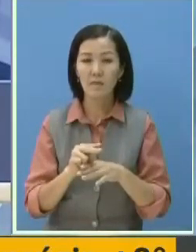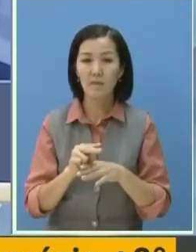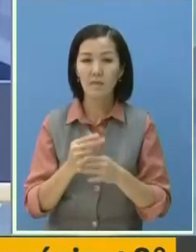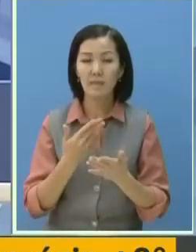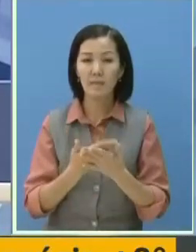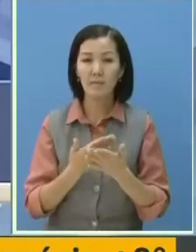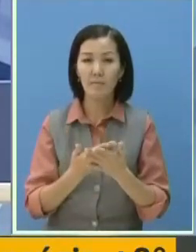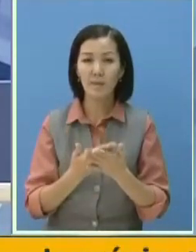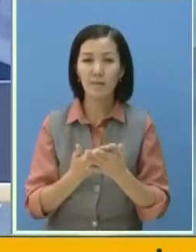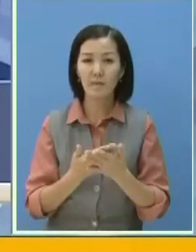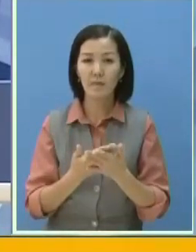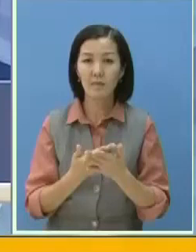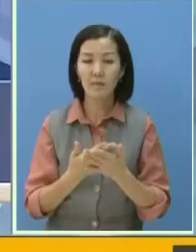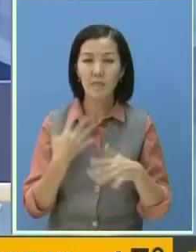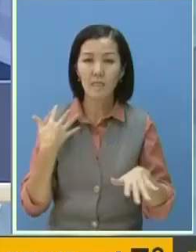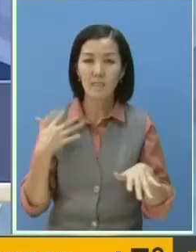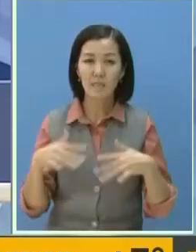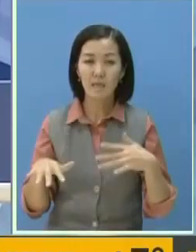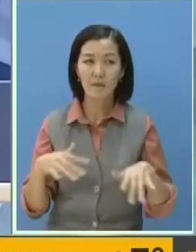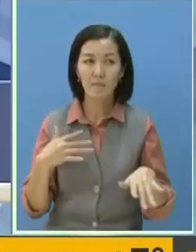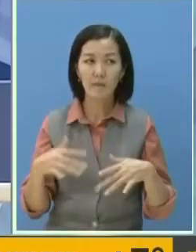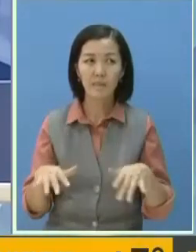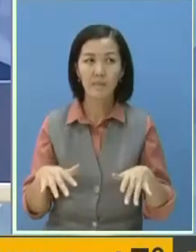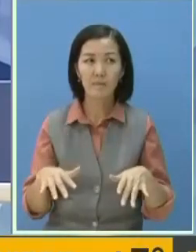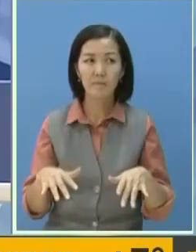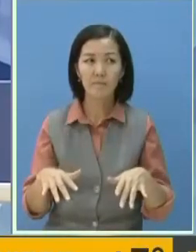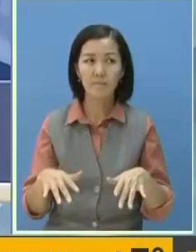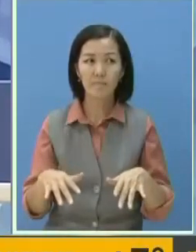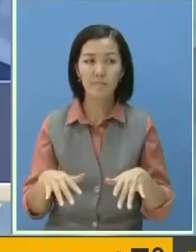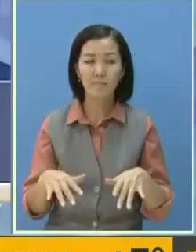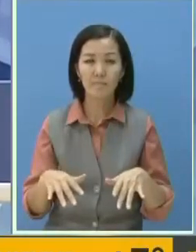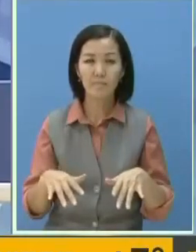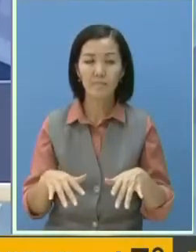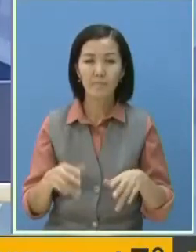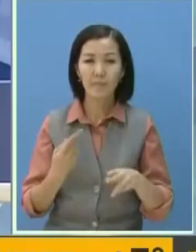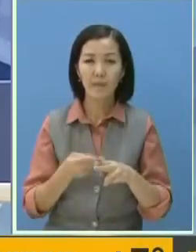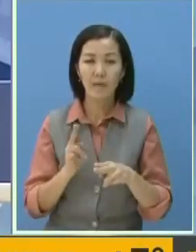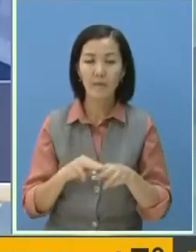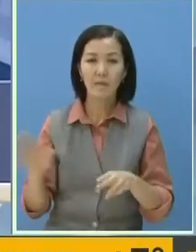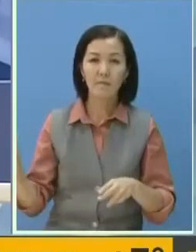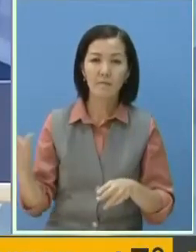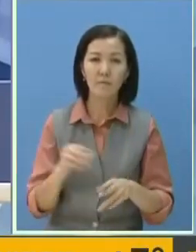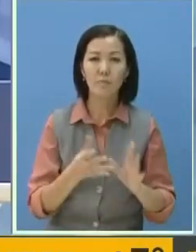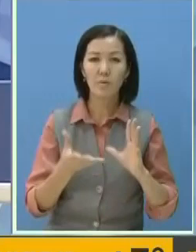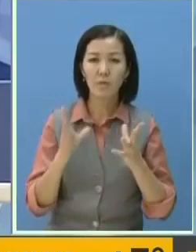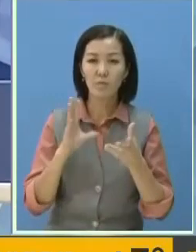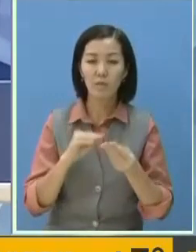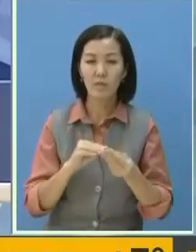например, та же слабость, тоже снижение энергетического потенциала. Это все результат действия